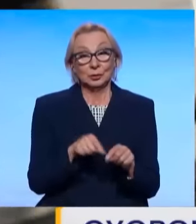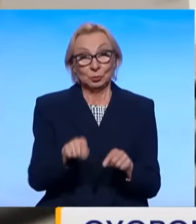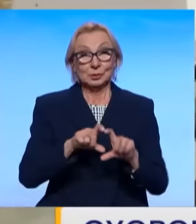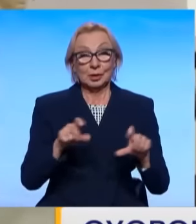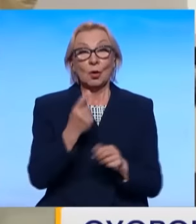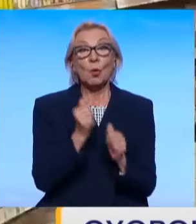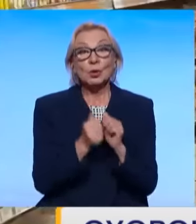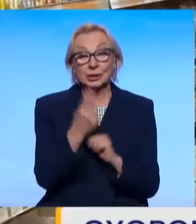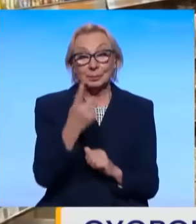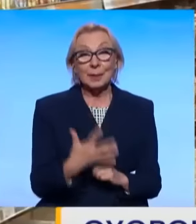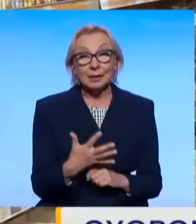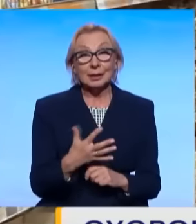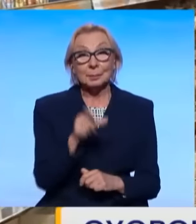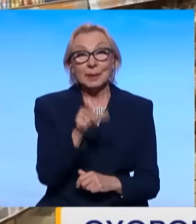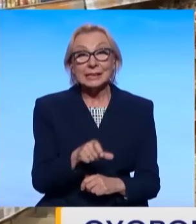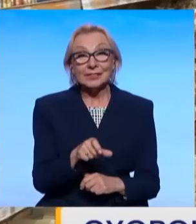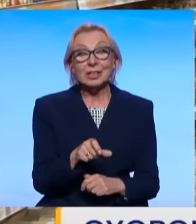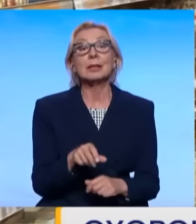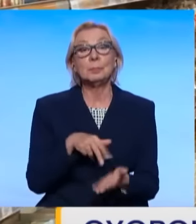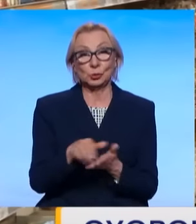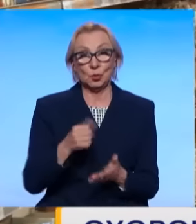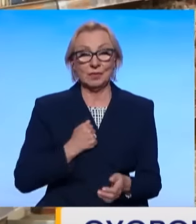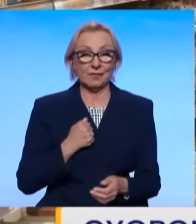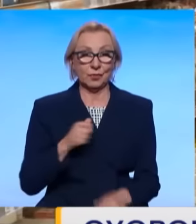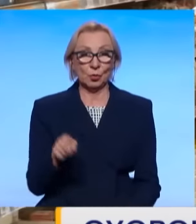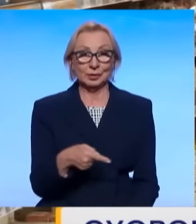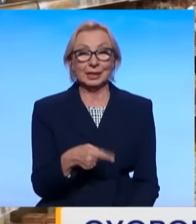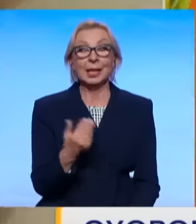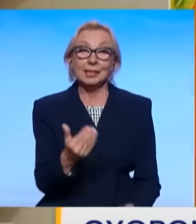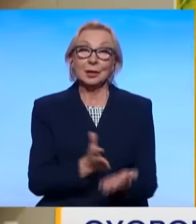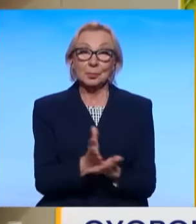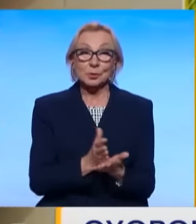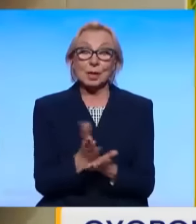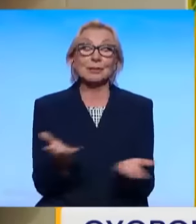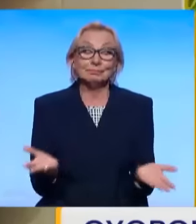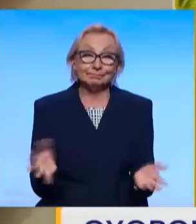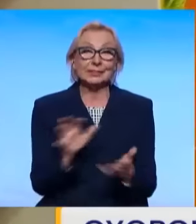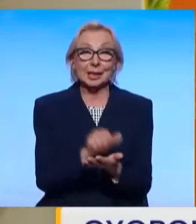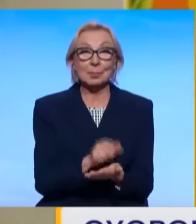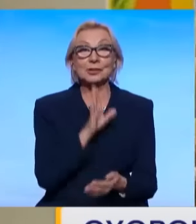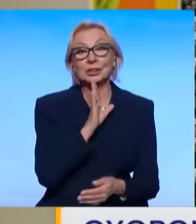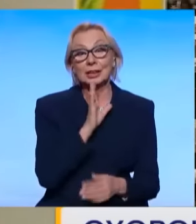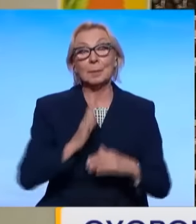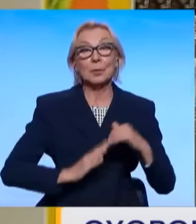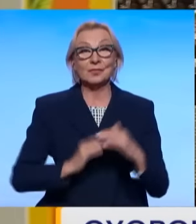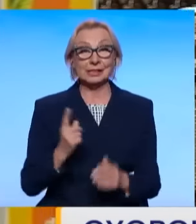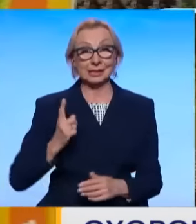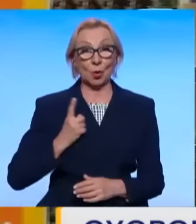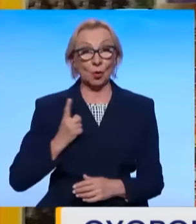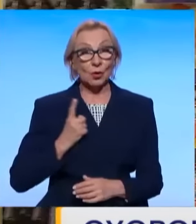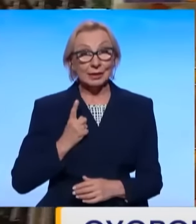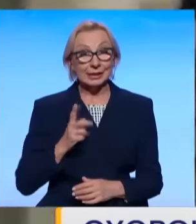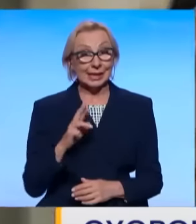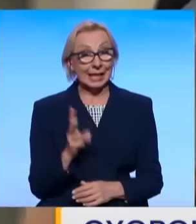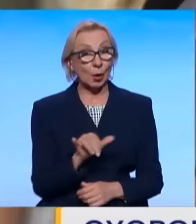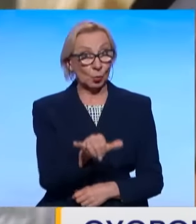кожен п'ятий працівник пішов на фронт. Тож нині їх посади потроху займають жінки. Наприклад, професію охоронниці, як